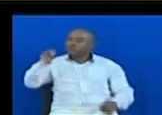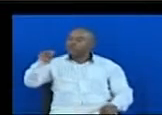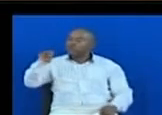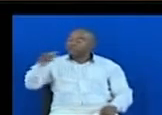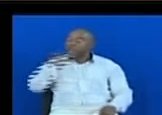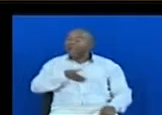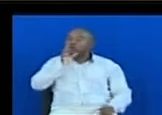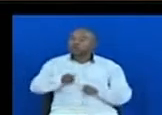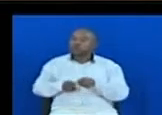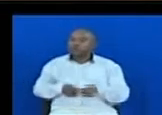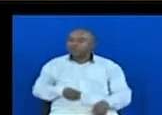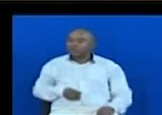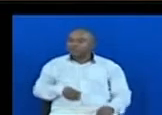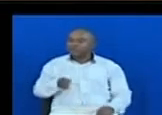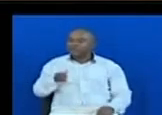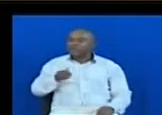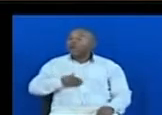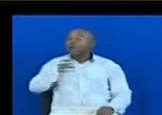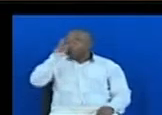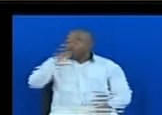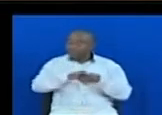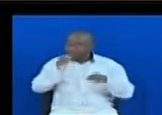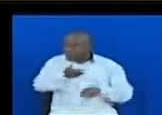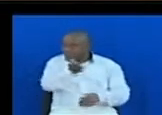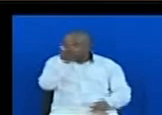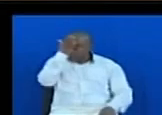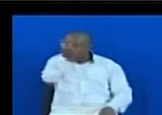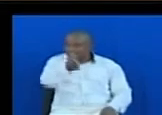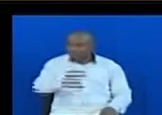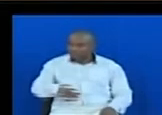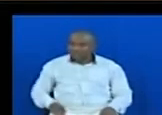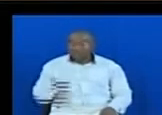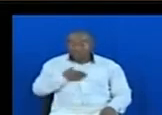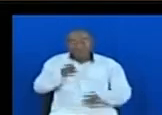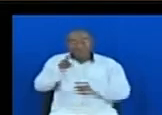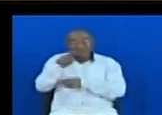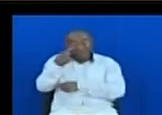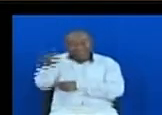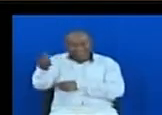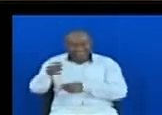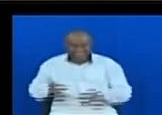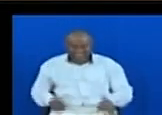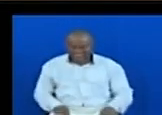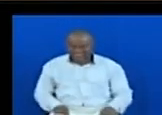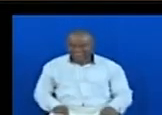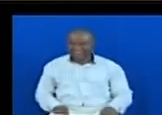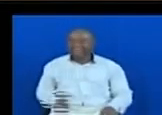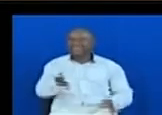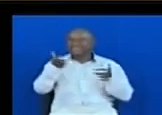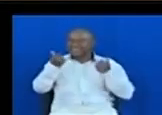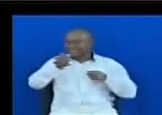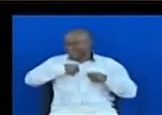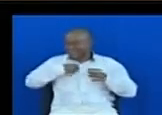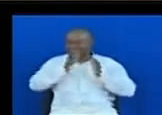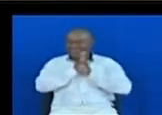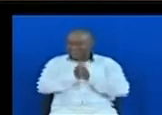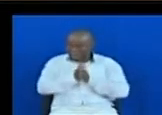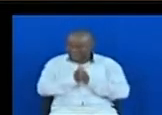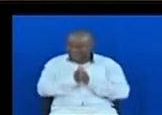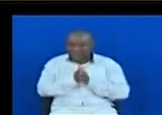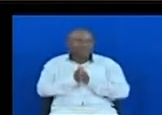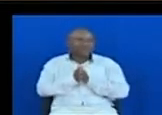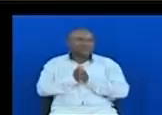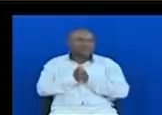alikuwa na nani. Abisha hapa ni mtaja aliyekuwa naye. Na wavizia tu. Sasa Mheshimiwa Spika, mimi nilikuwa naomba kwa vile hiyo ndo